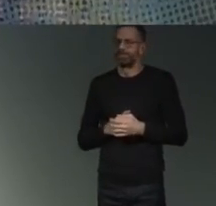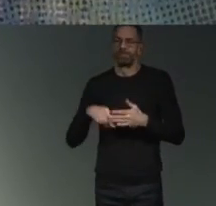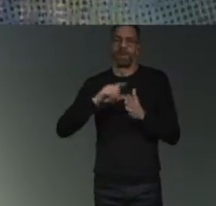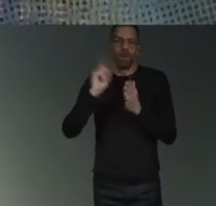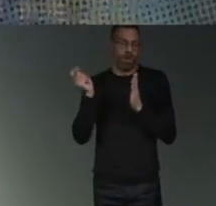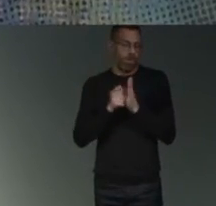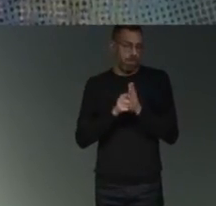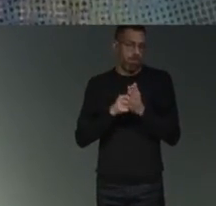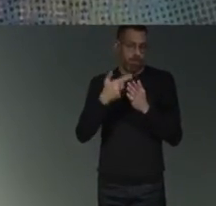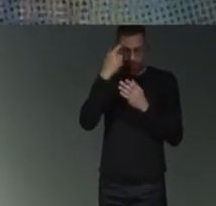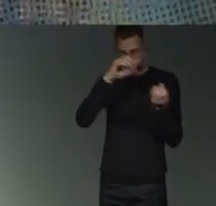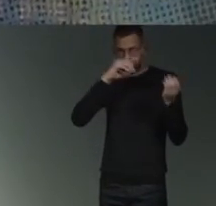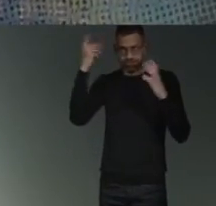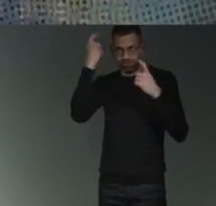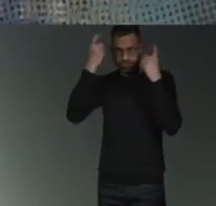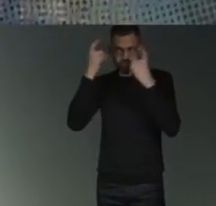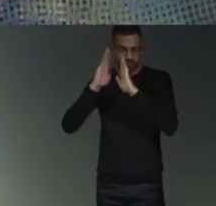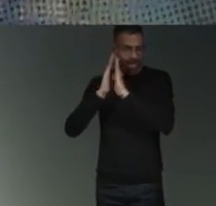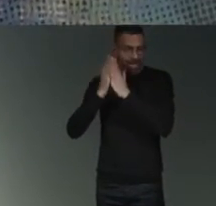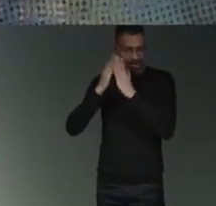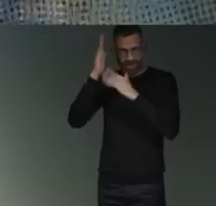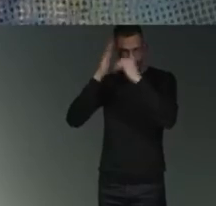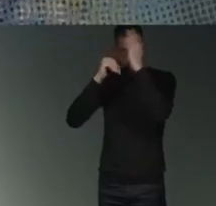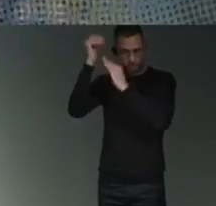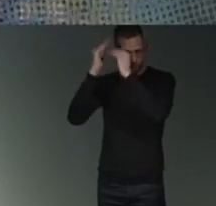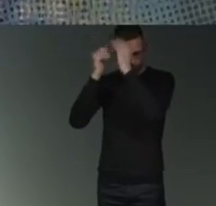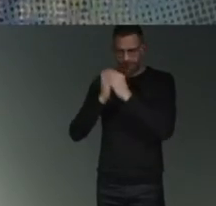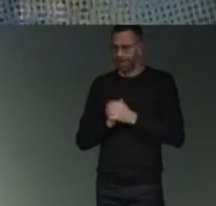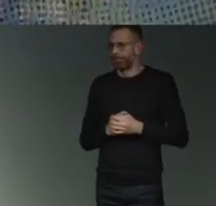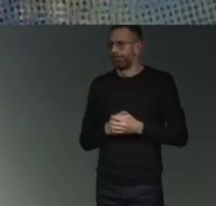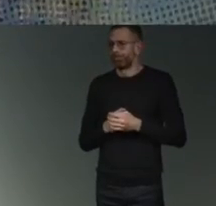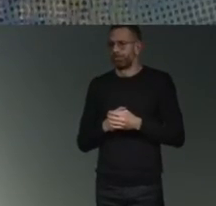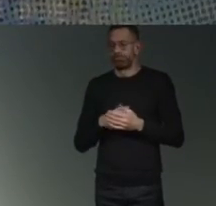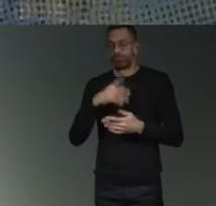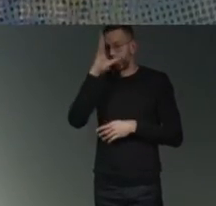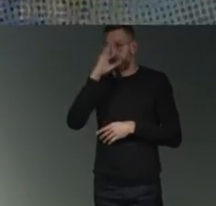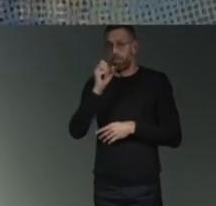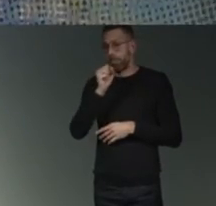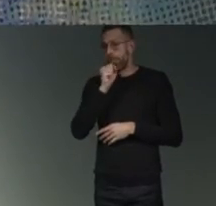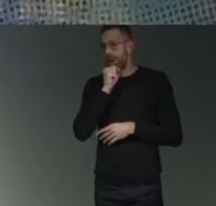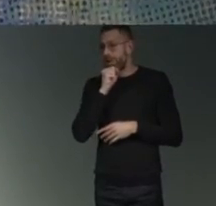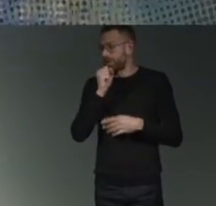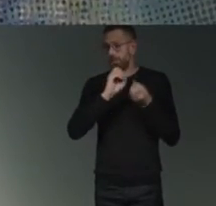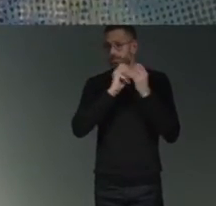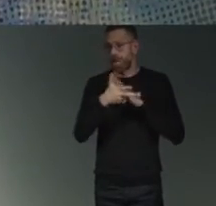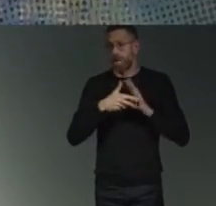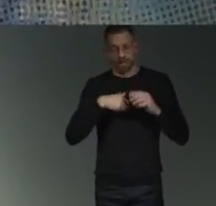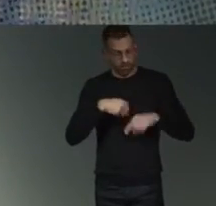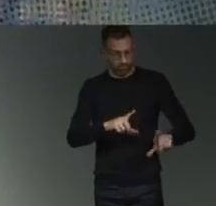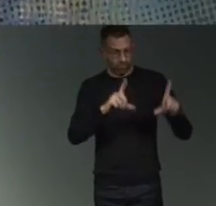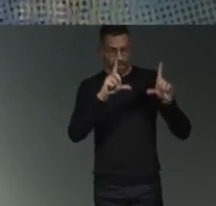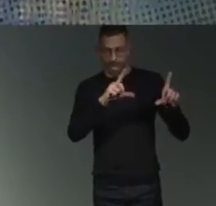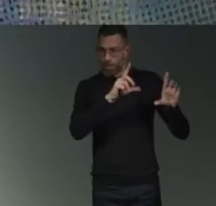gestation de mon roman. Je suis tombé sur un tableau par hasard sur Internet, un tableau qui était à